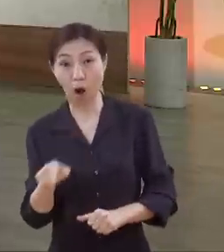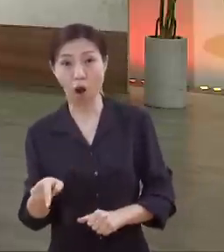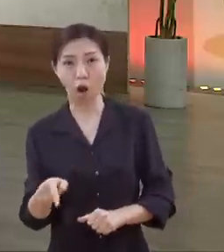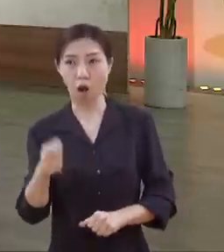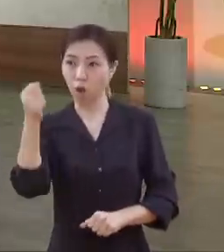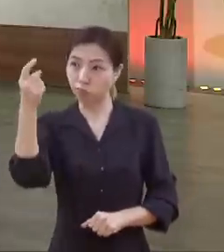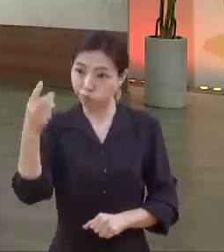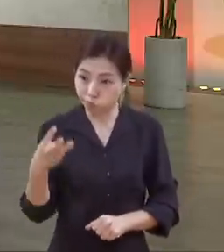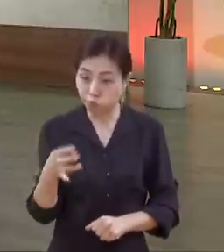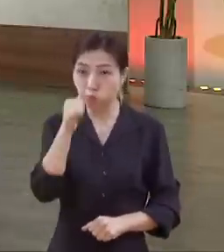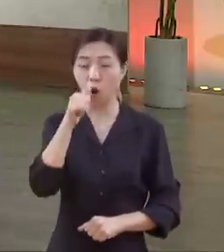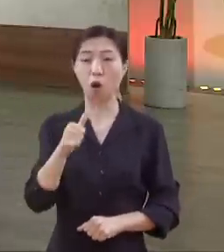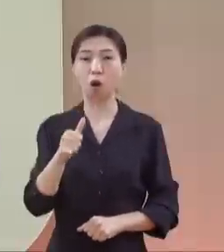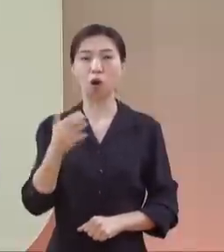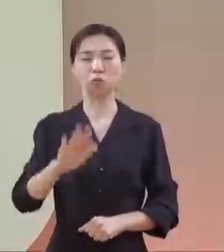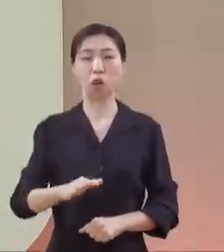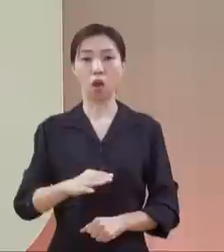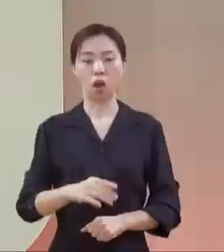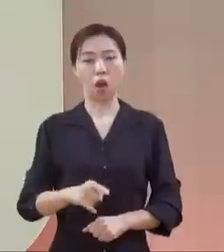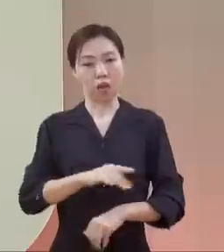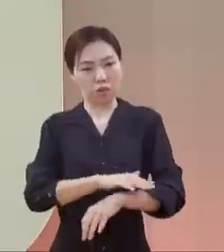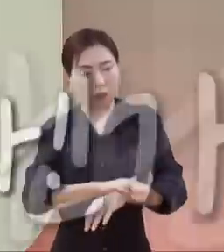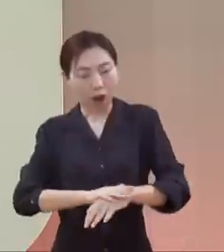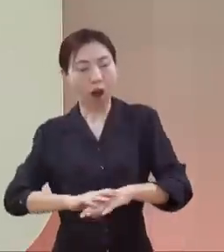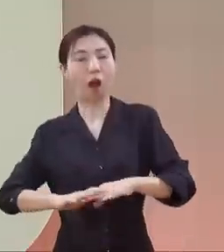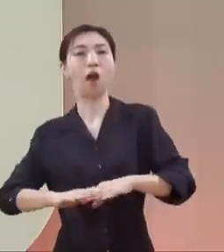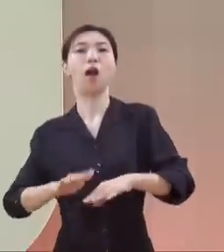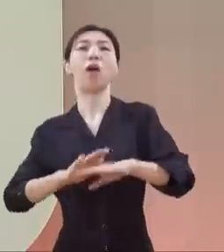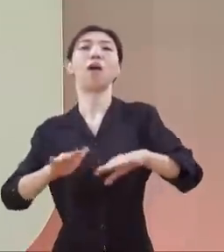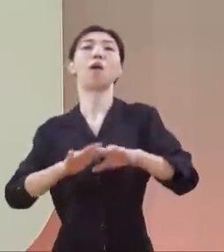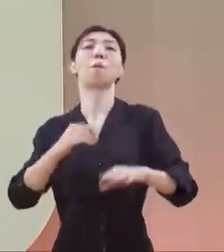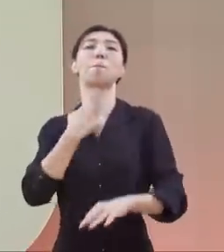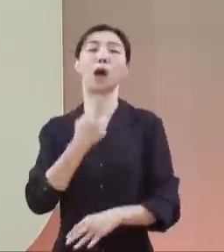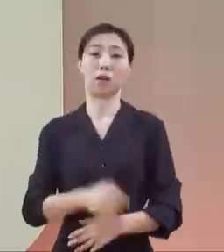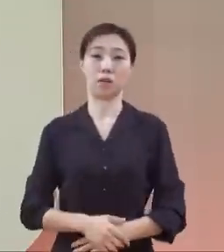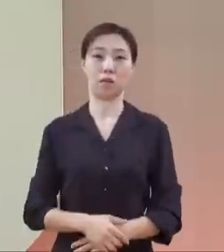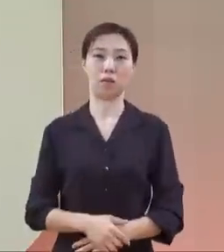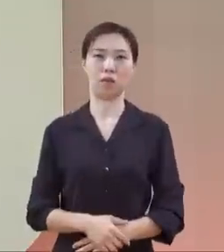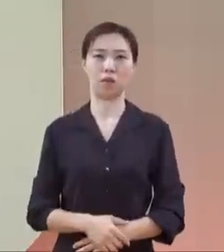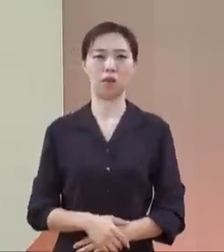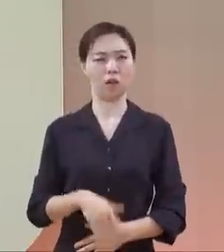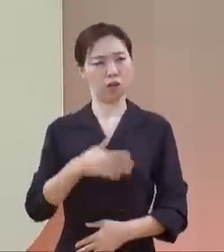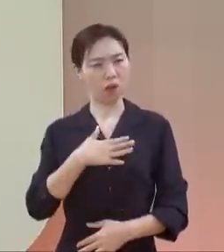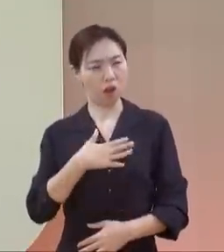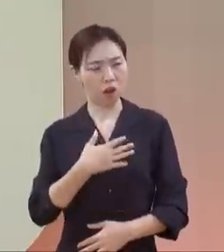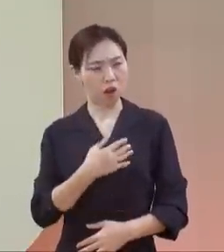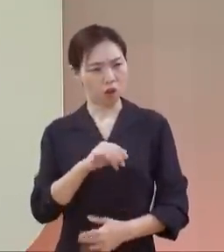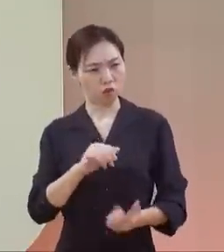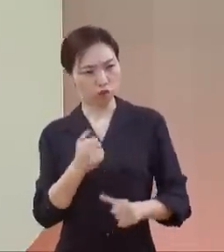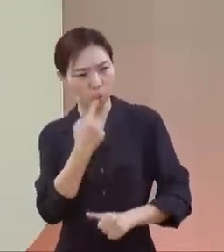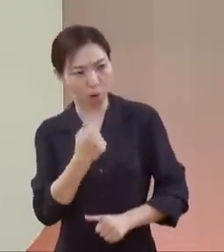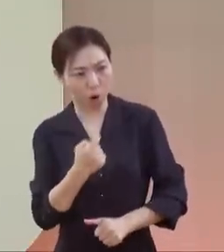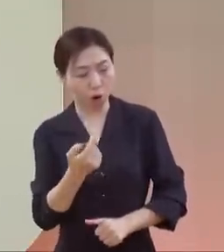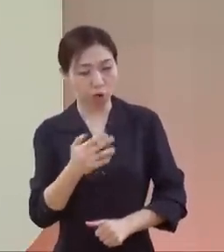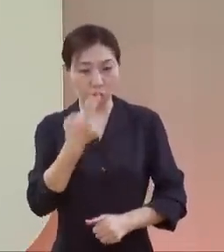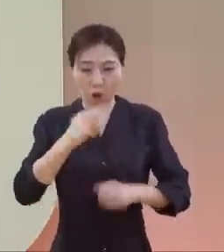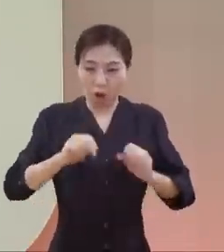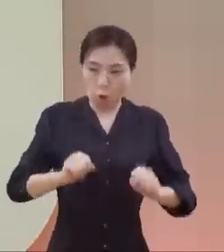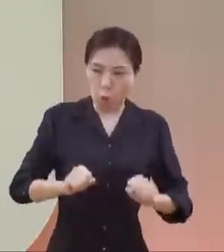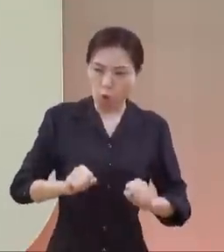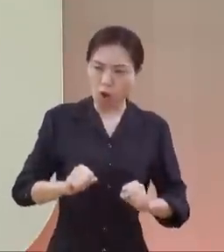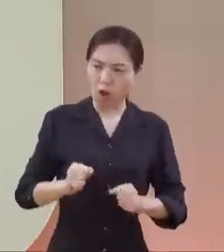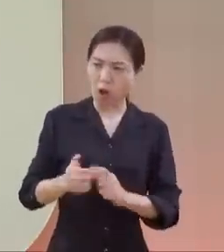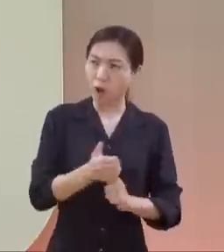잘 넘기셨다고 합니다 그러면서 이게 혹시 부처님 가피가 아닌가라는 생각이 들더래요